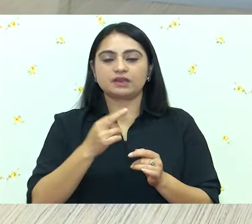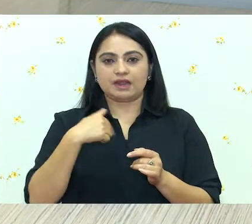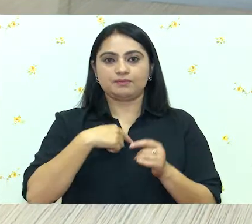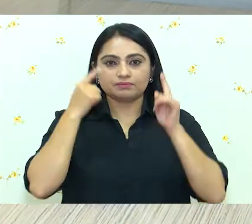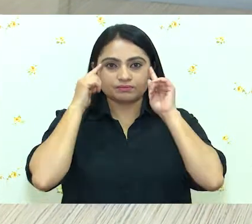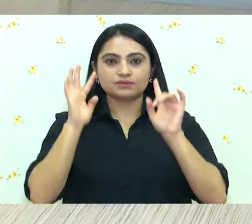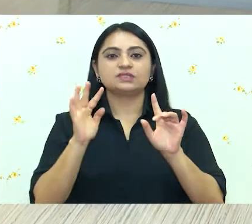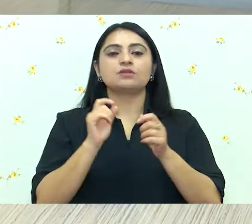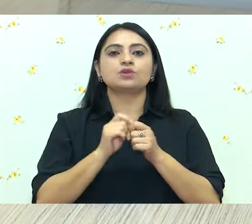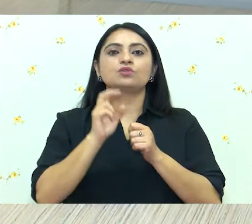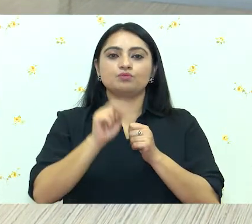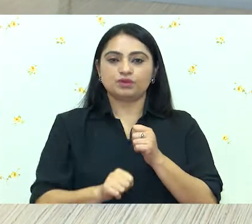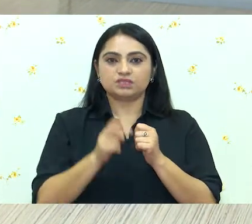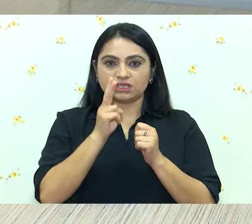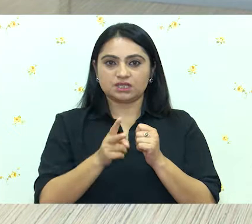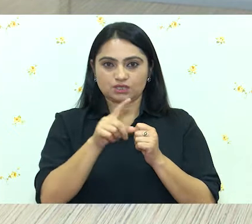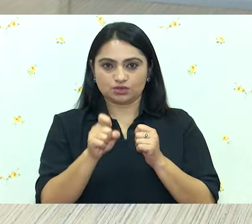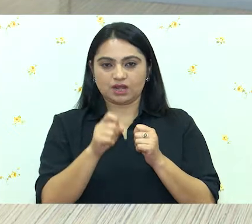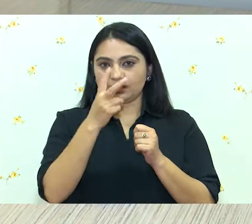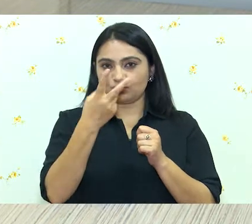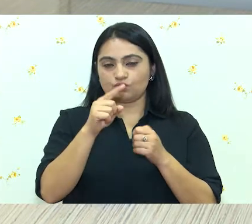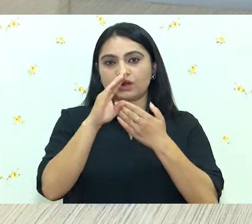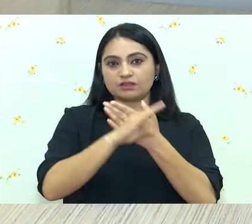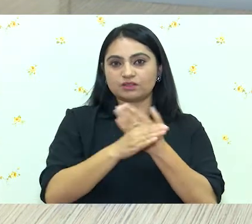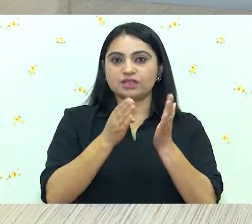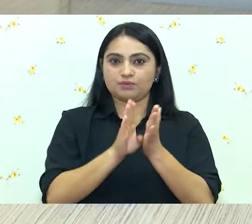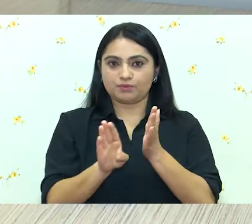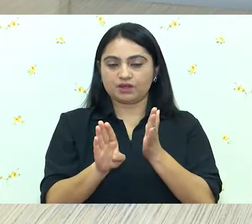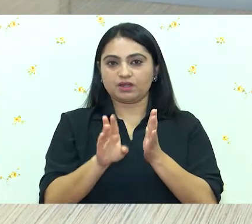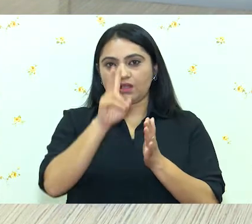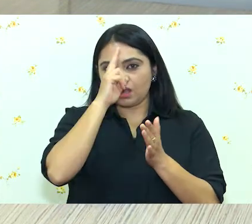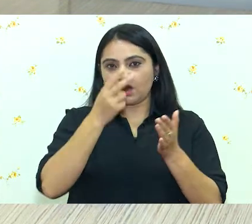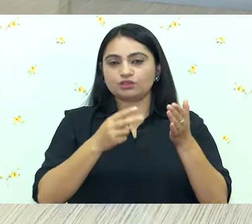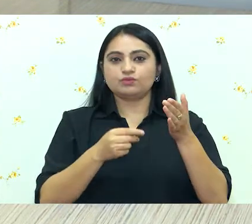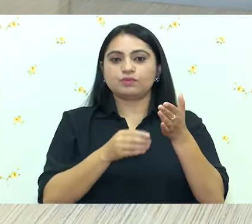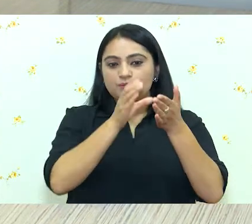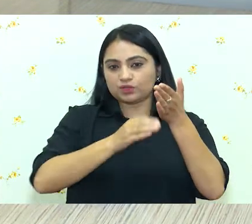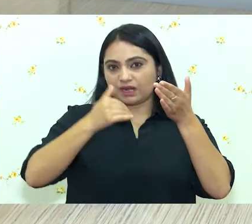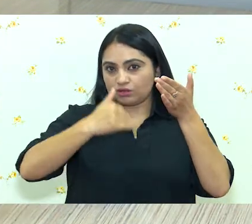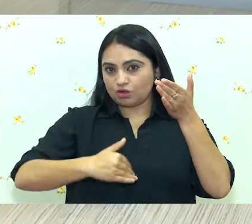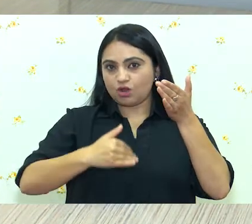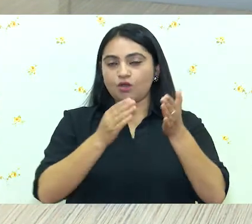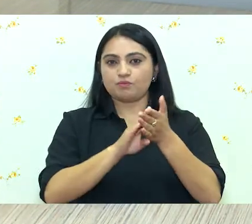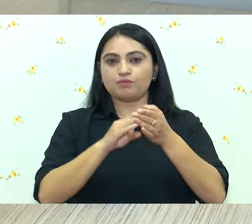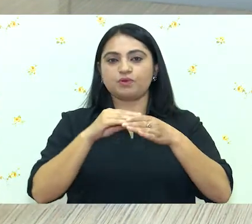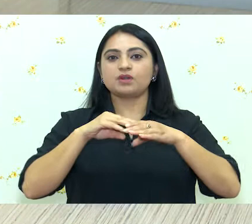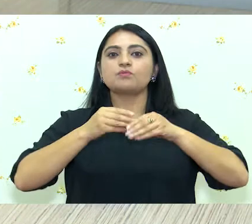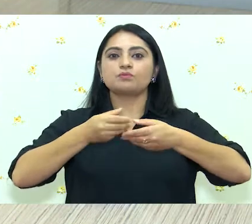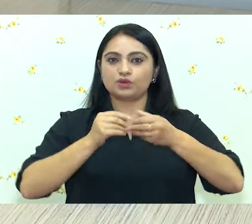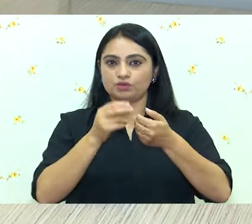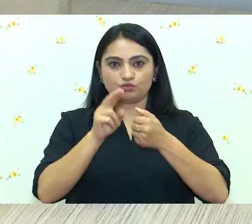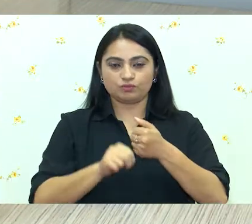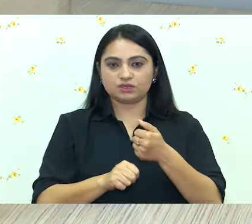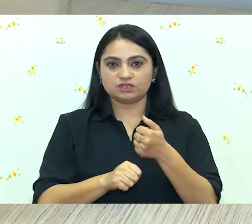होस पुर्याउनु पर्दछ। यसको लागि दुईवटा तरिकाबाट, या त हामीले तलबाट यसरी पट्याएर यो मसीलाई